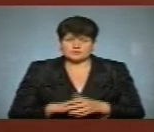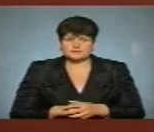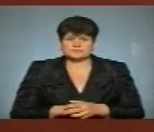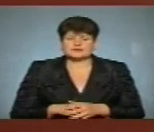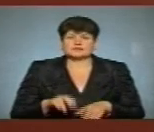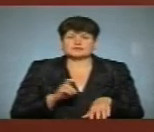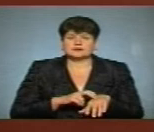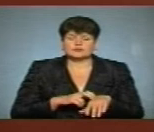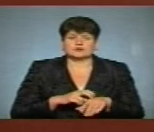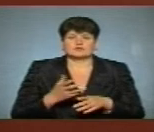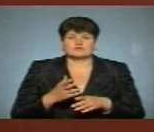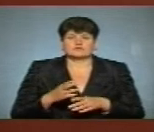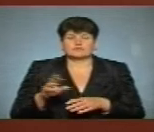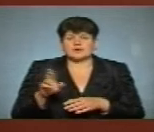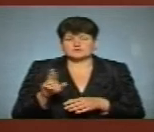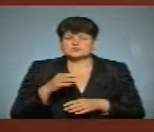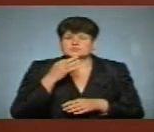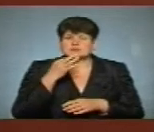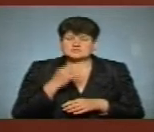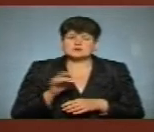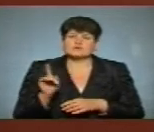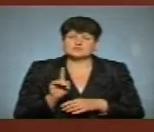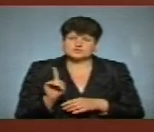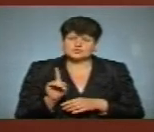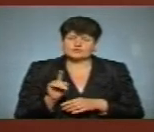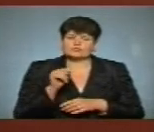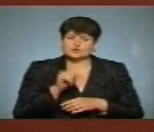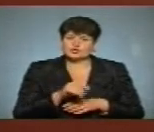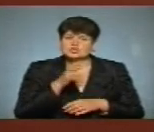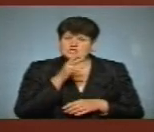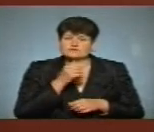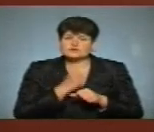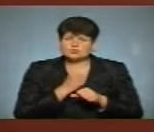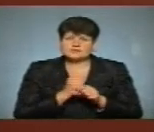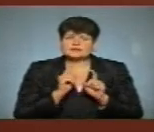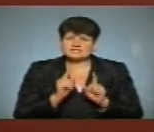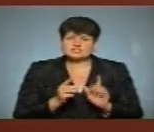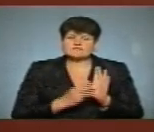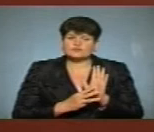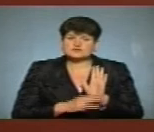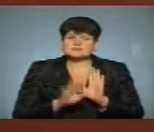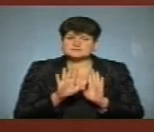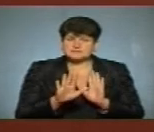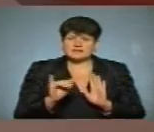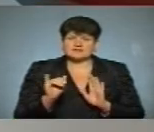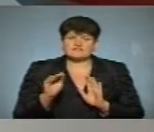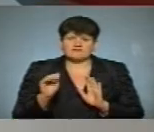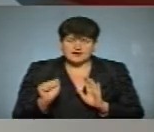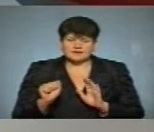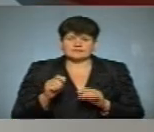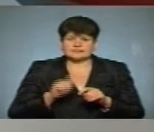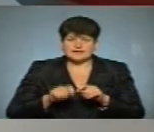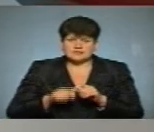Володимир Паничев у п'ятницю нам повідомив про те, що на той час вони зробили лише 85 ІФА-тестів, а можуть